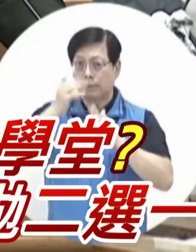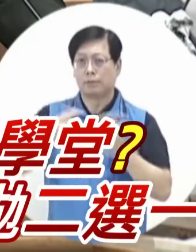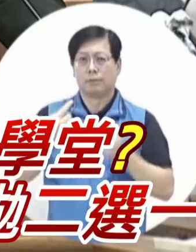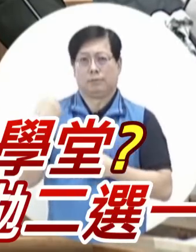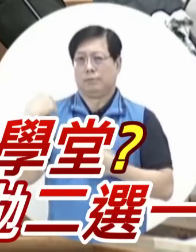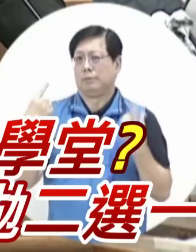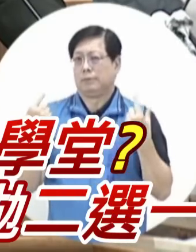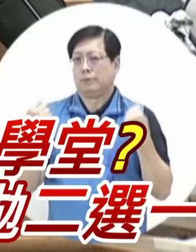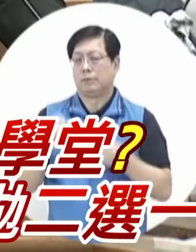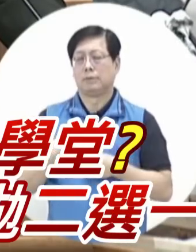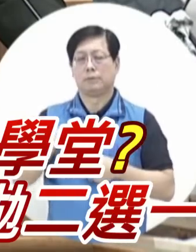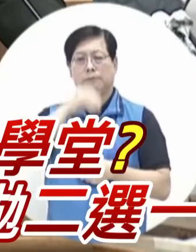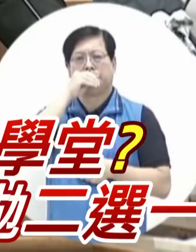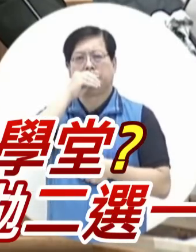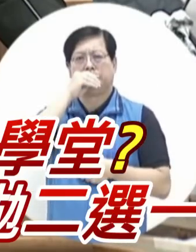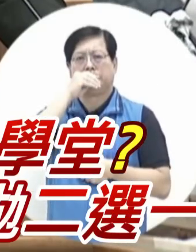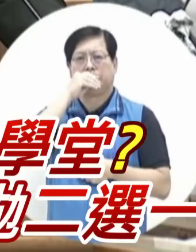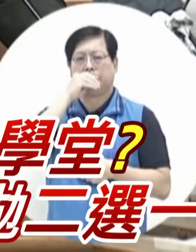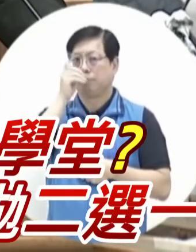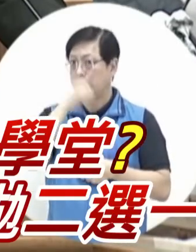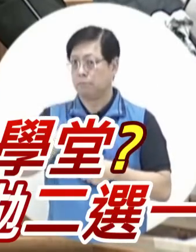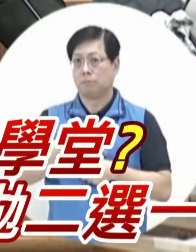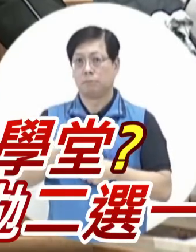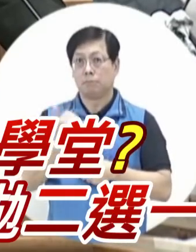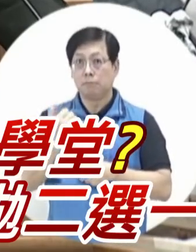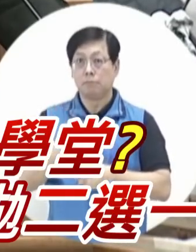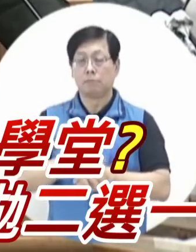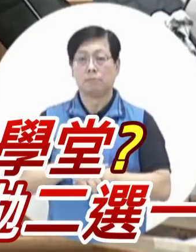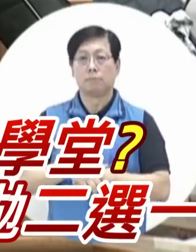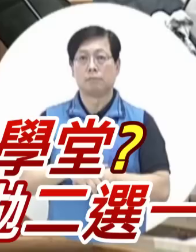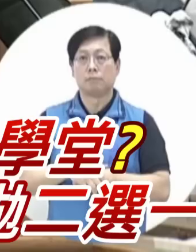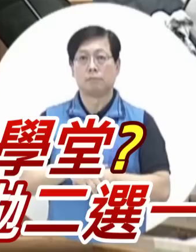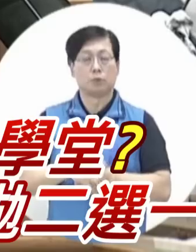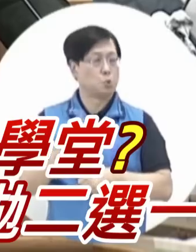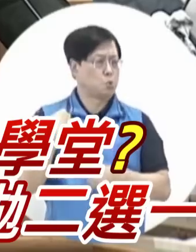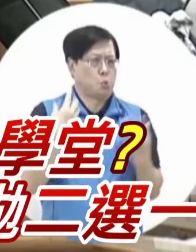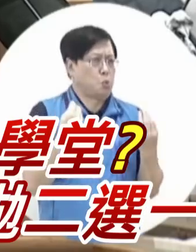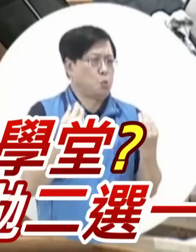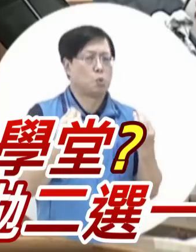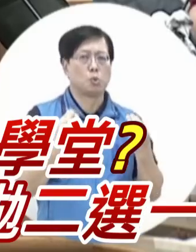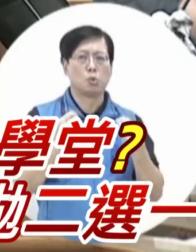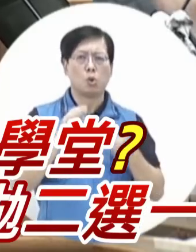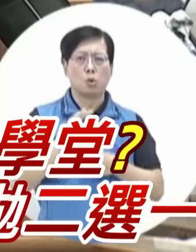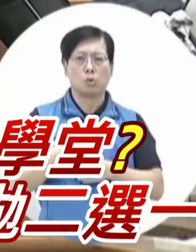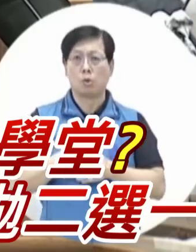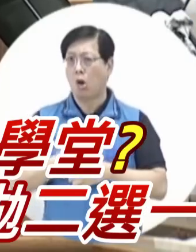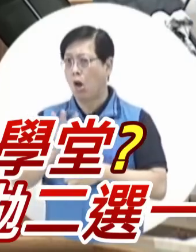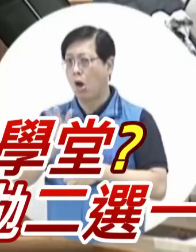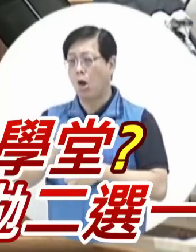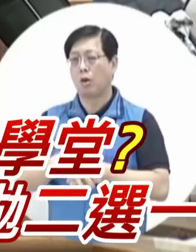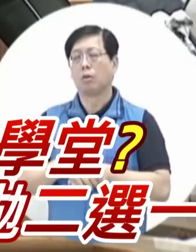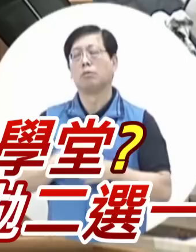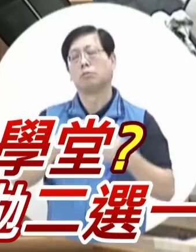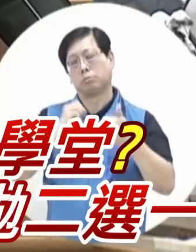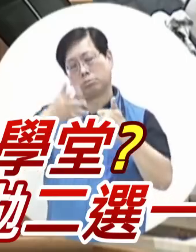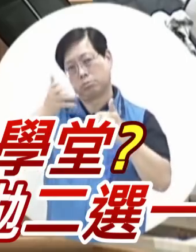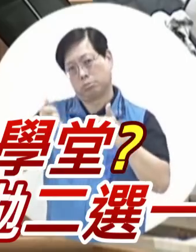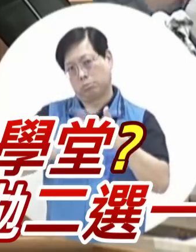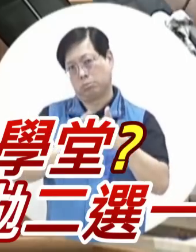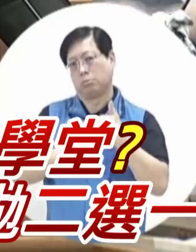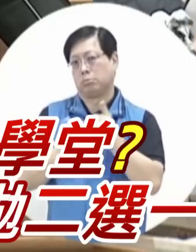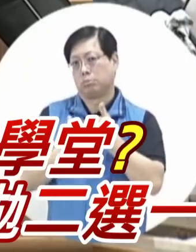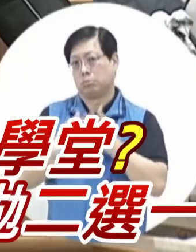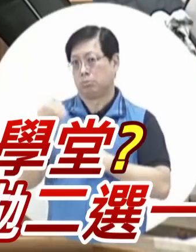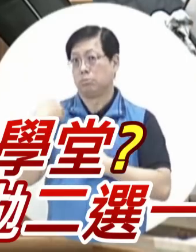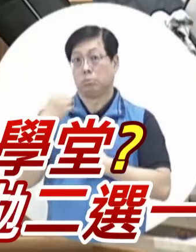天一样不回答我？可以做到吗？ 我昨天没有不回答你、 啊。有啊，你明明就 是有些议题。 好，议长，你做个公证人，他昨